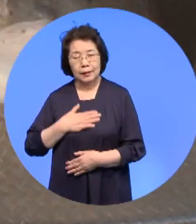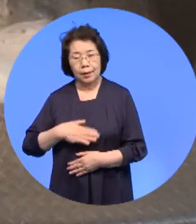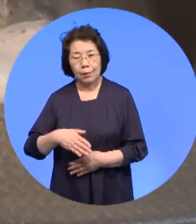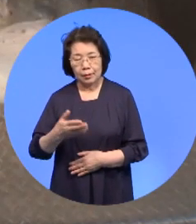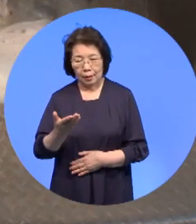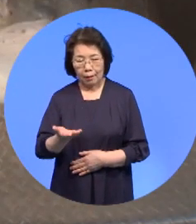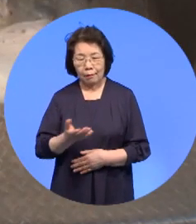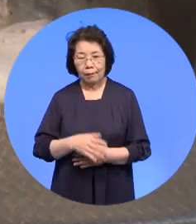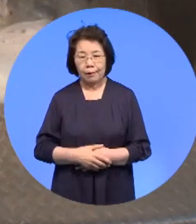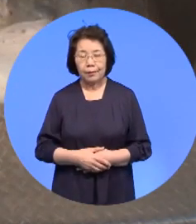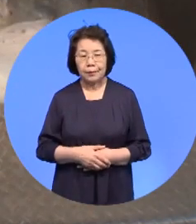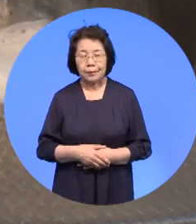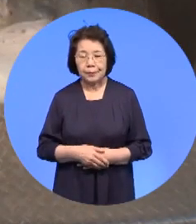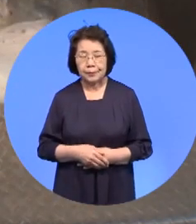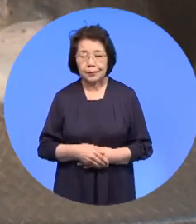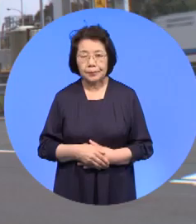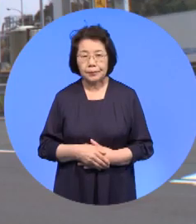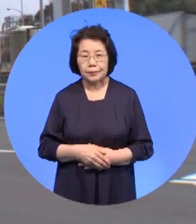か